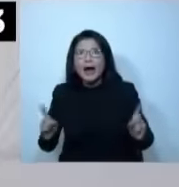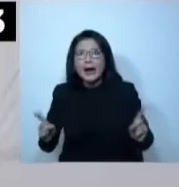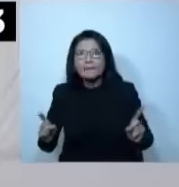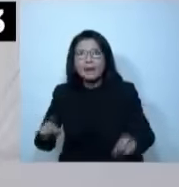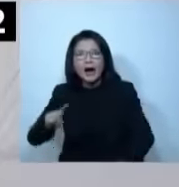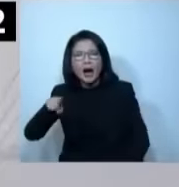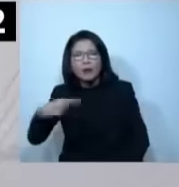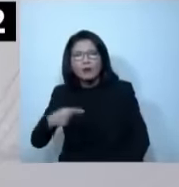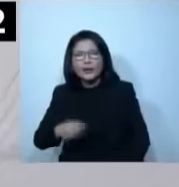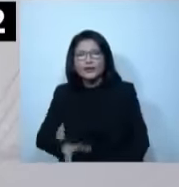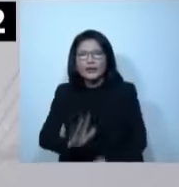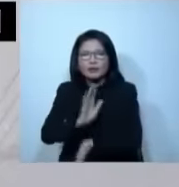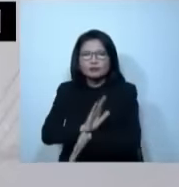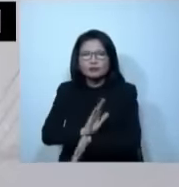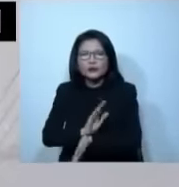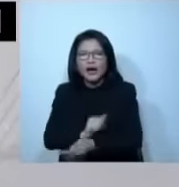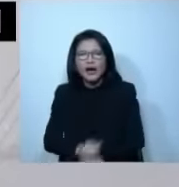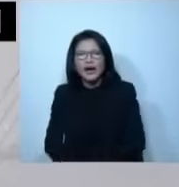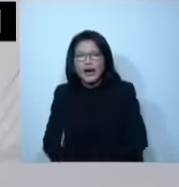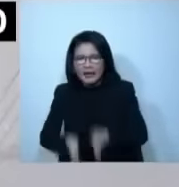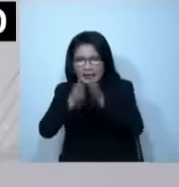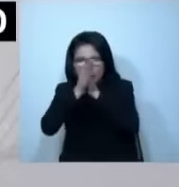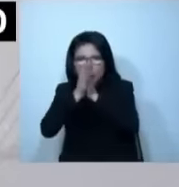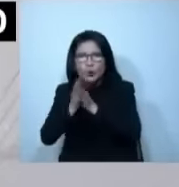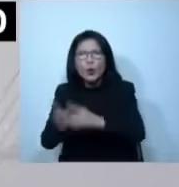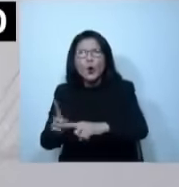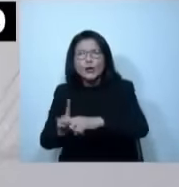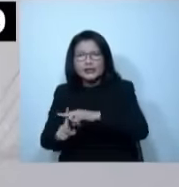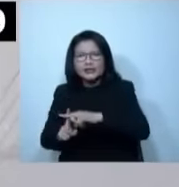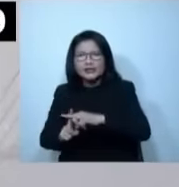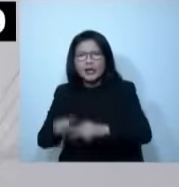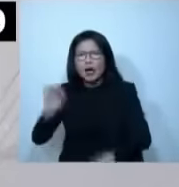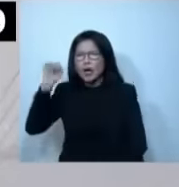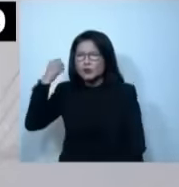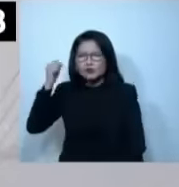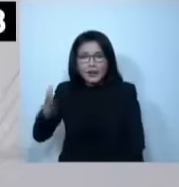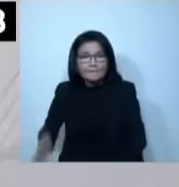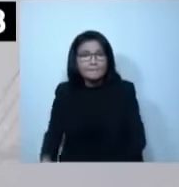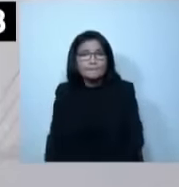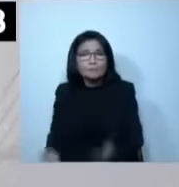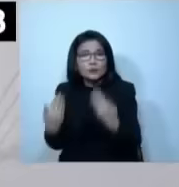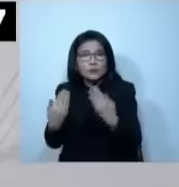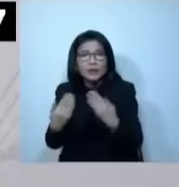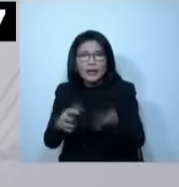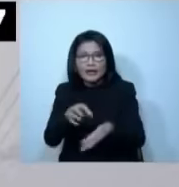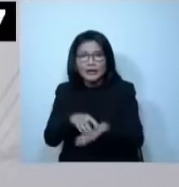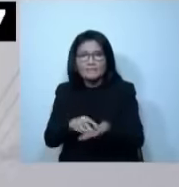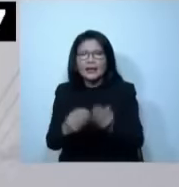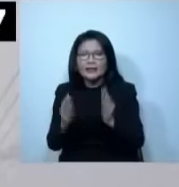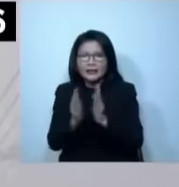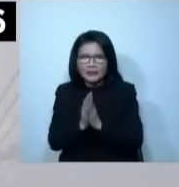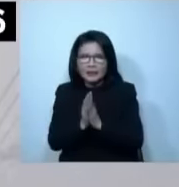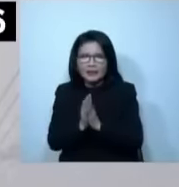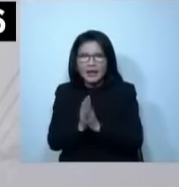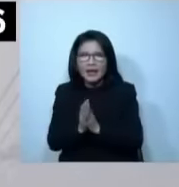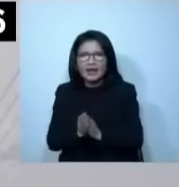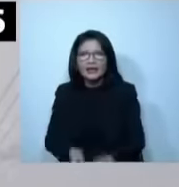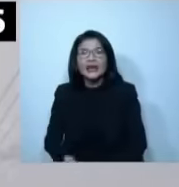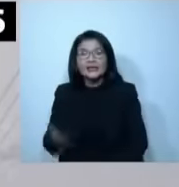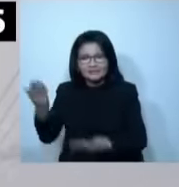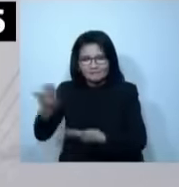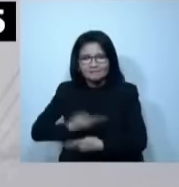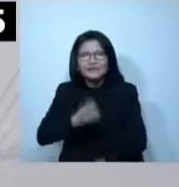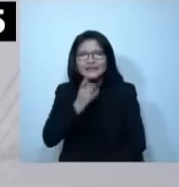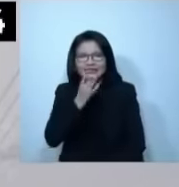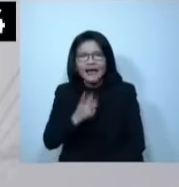mulai Buddha, Hindu, Kristen yang mengalami kesulitan mendirikan tempat ibadah, mereka menerima izin tempat ibadah dan